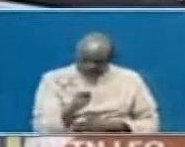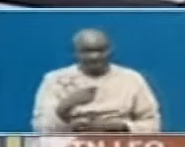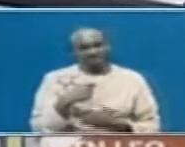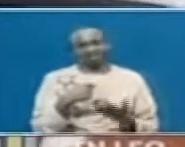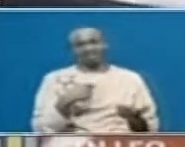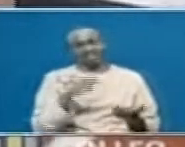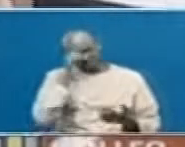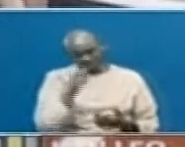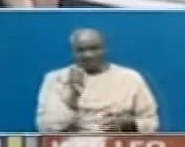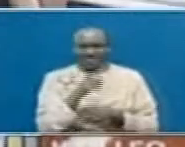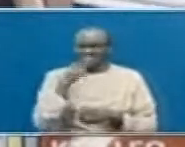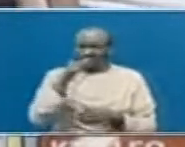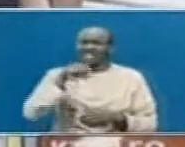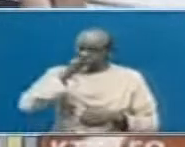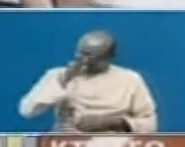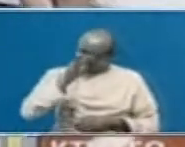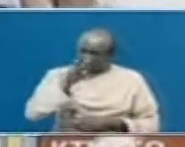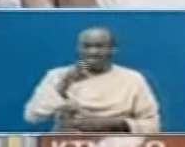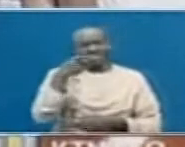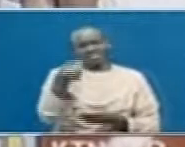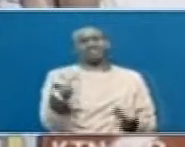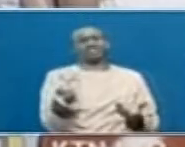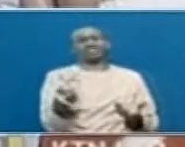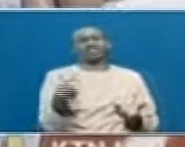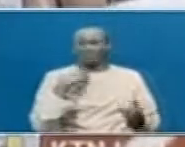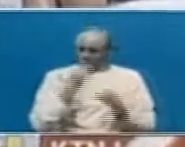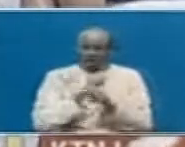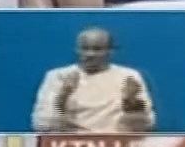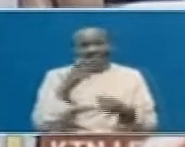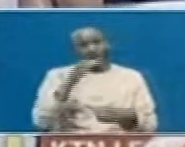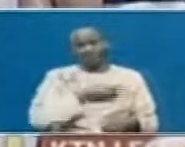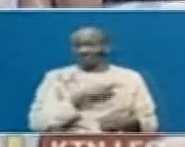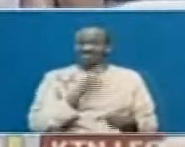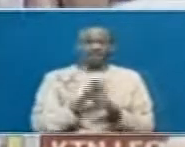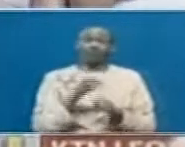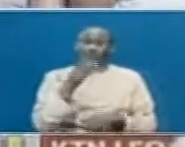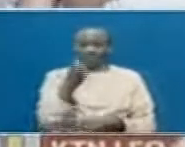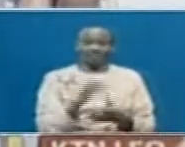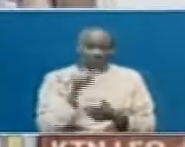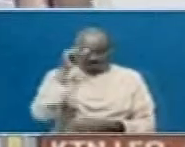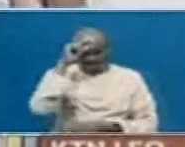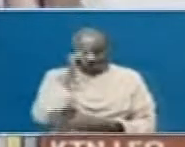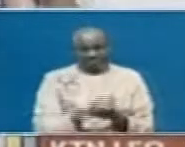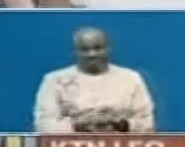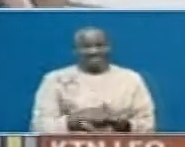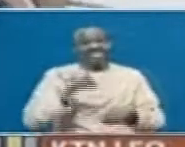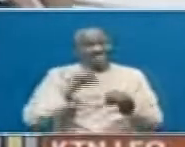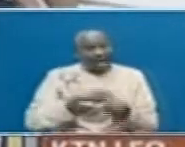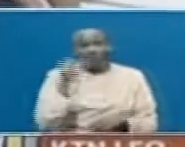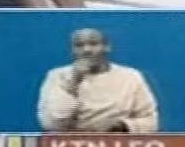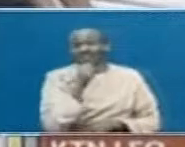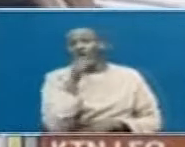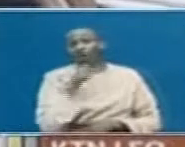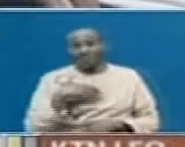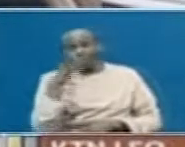na ameona ya kwamba nimefanya kazi nzuri, sio ni faida? Ni faida. Sasa uje niko hapa na wazee wangu. Na palipo na wazee haparibiki neno.